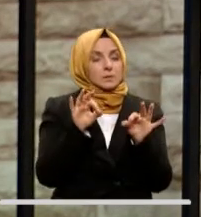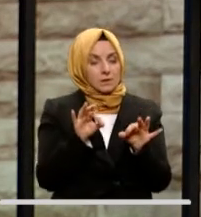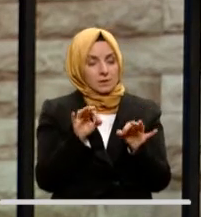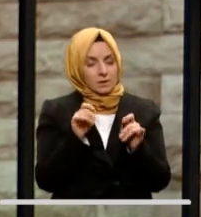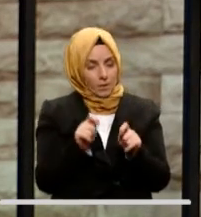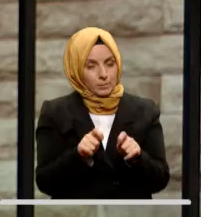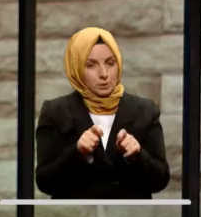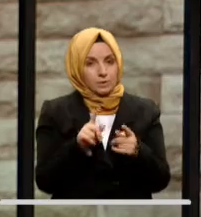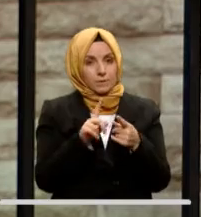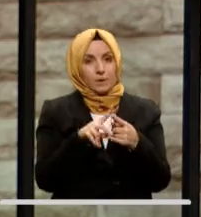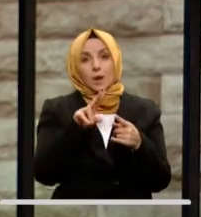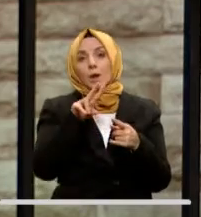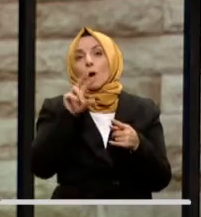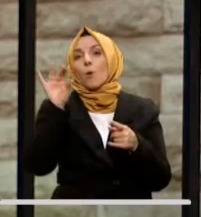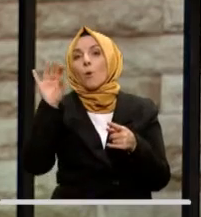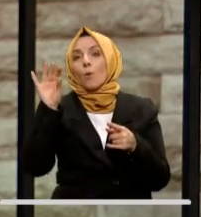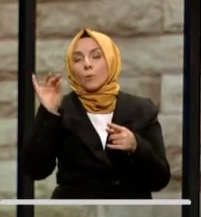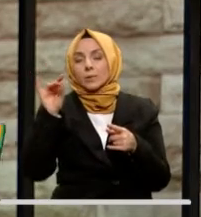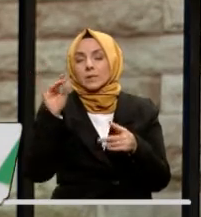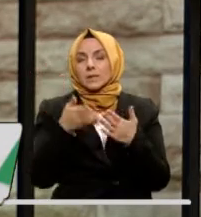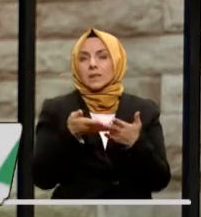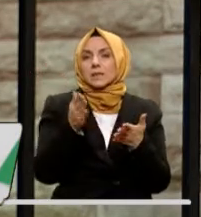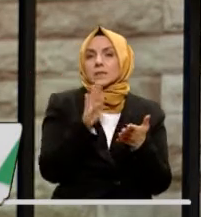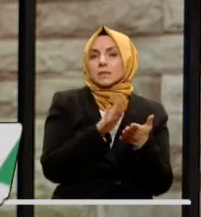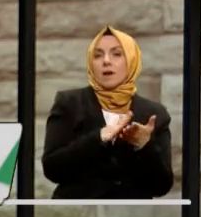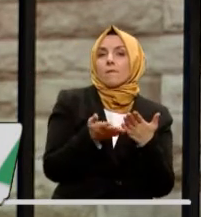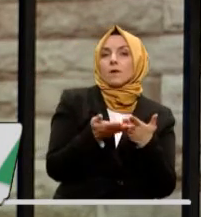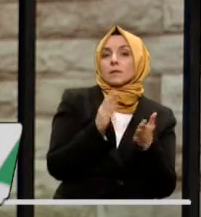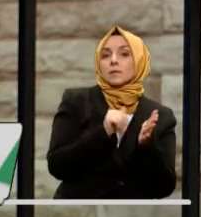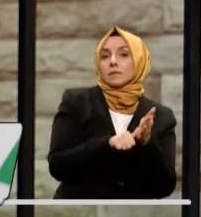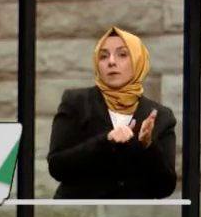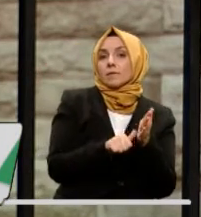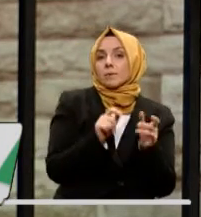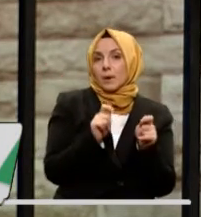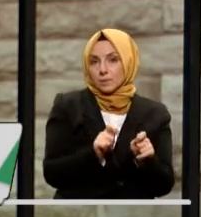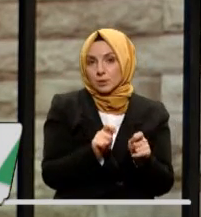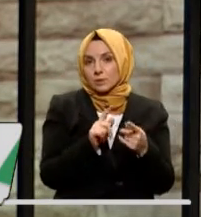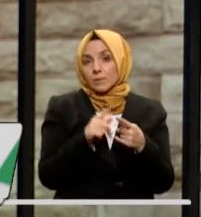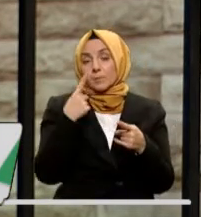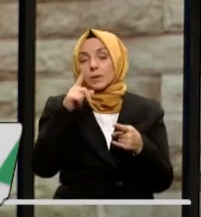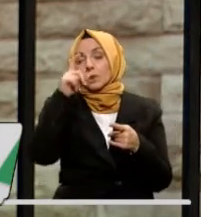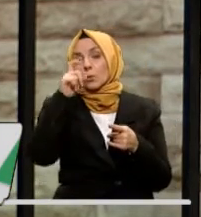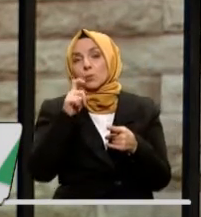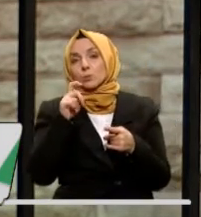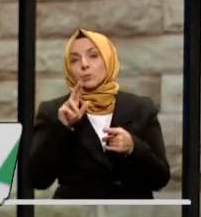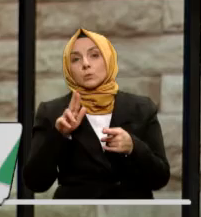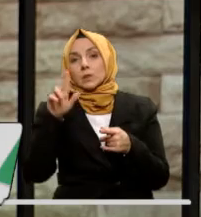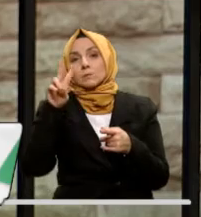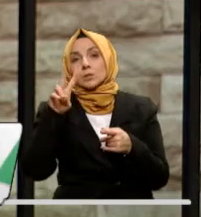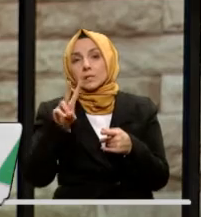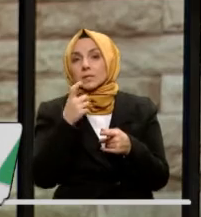V12 sayfalık takvim ortaya koymuşuz a72 yılına